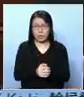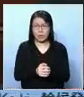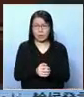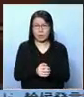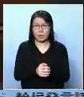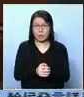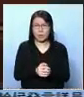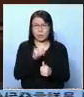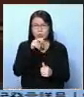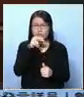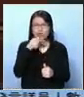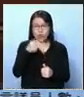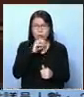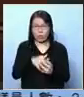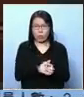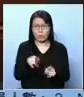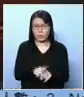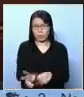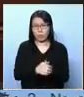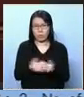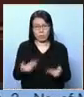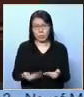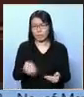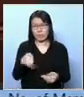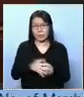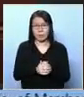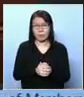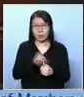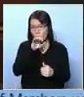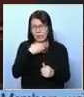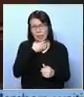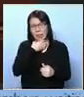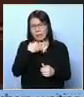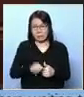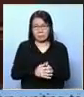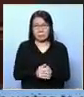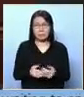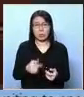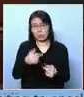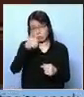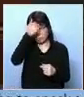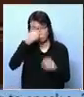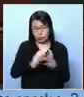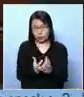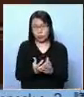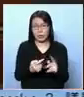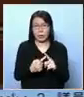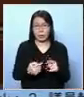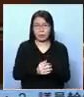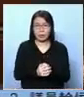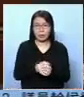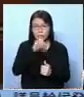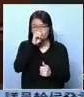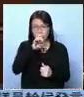梁油講嗰句粗口嗰度，因為 verbatim， 但今日我冇辦法啟齒。作為一個民主黨嘅黨魁，